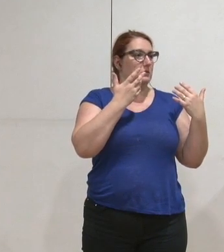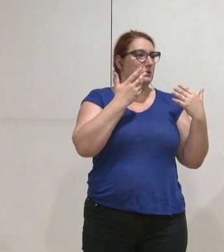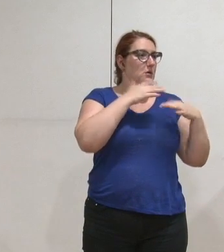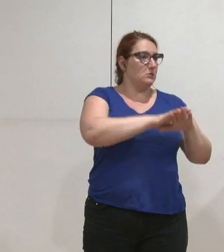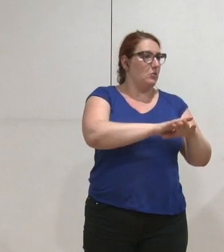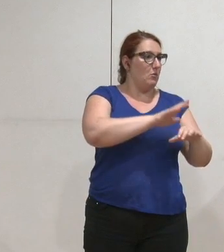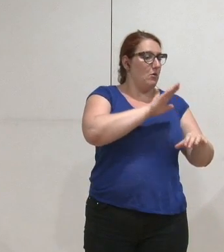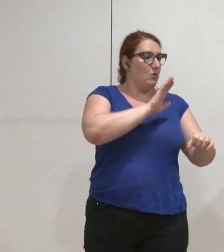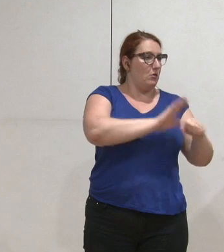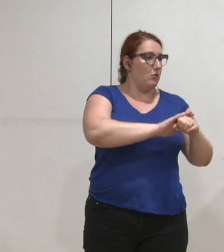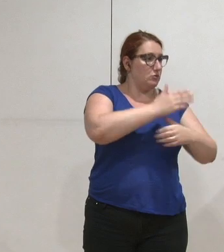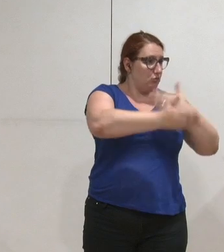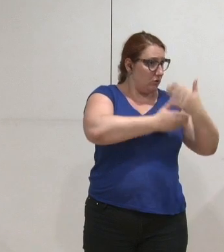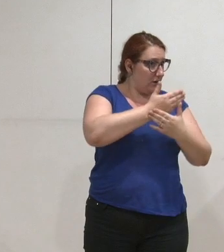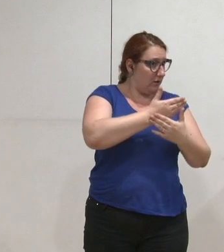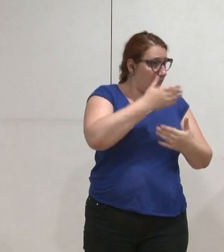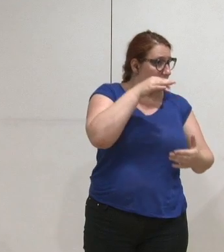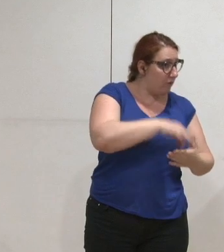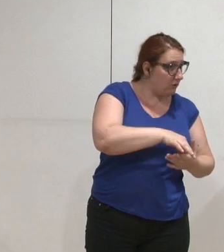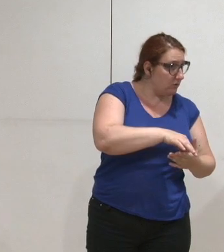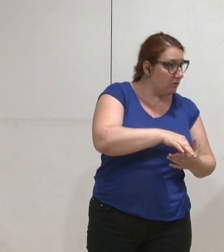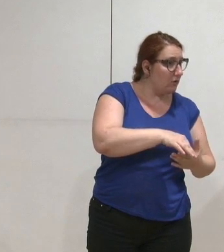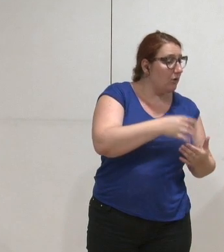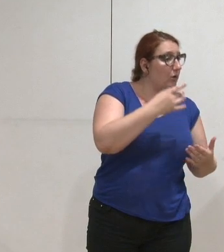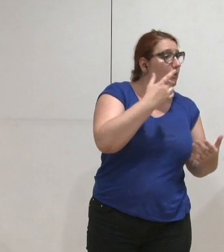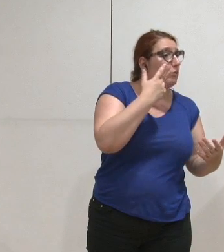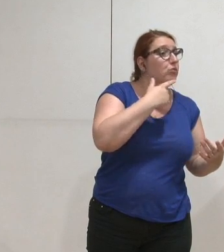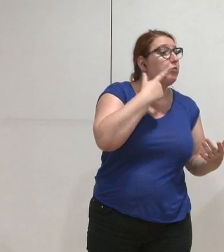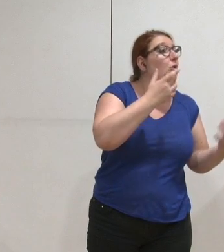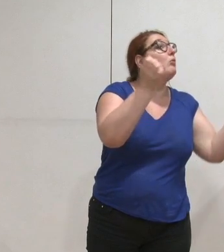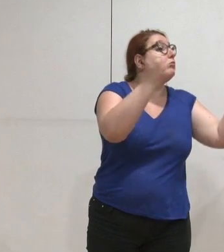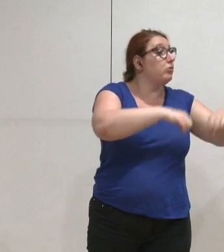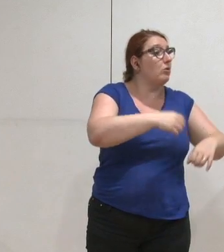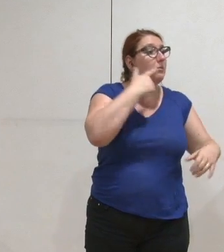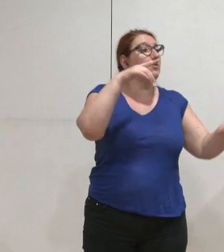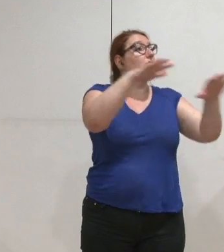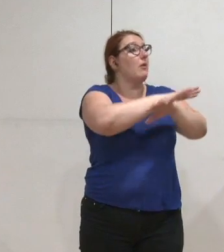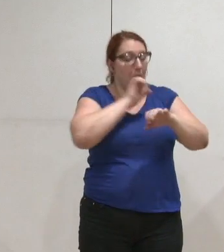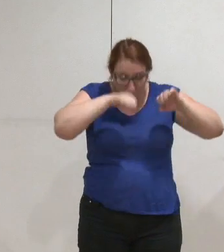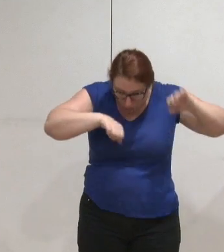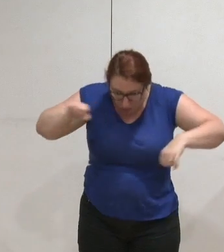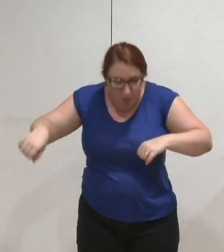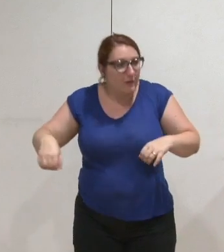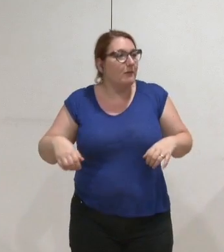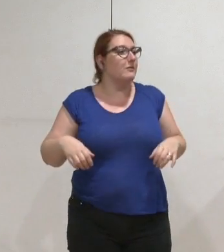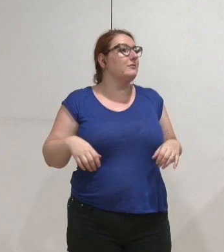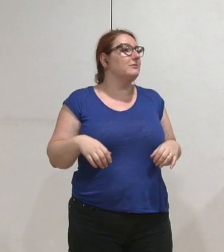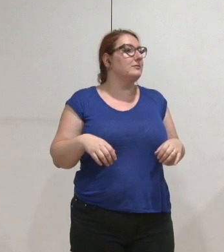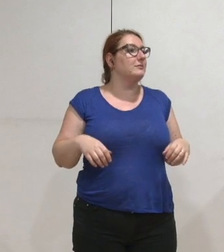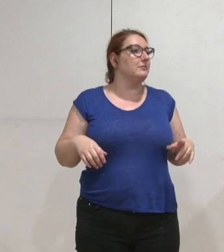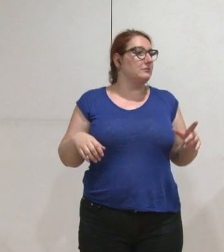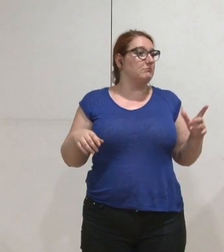votez pour pour levez bien la main parce que je vous vois pas et comme vous êtes chacun plongé dans